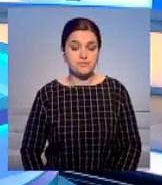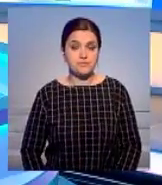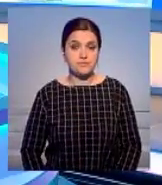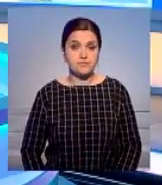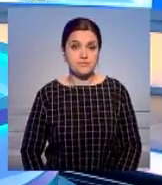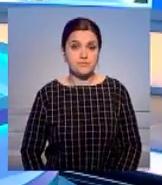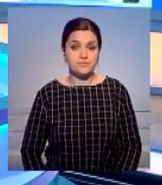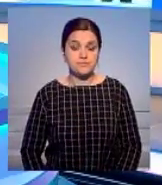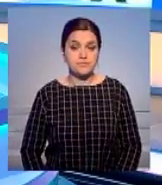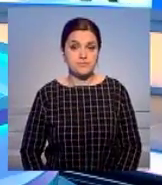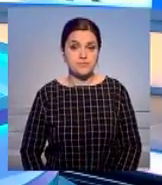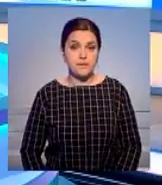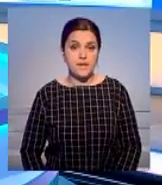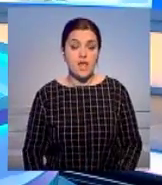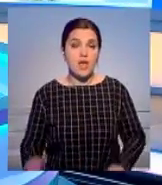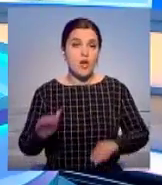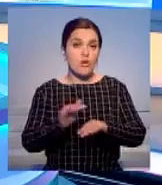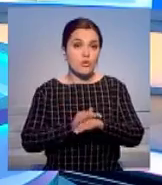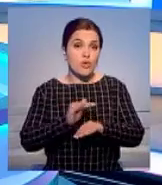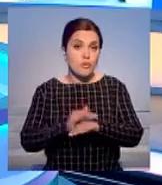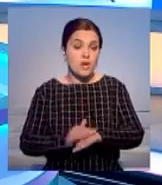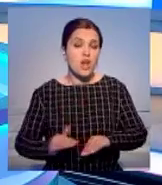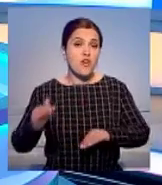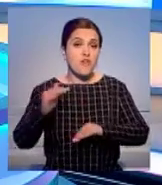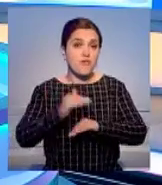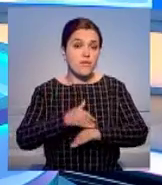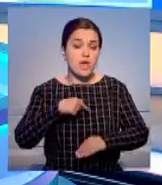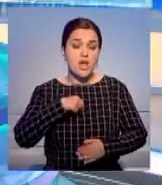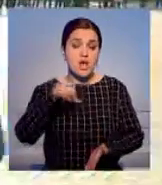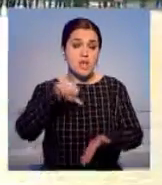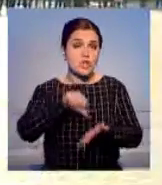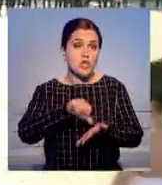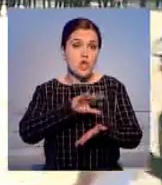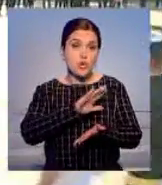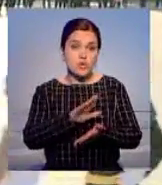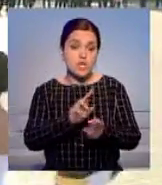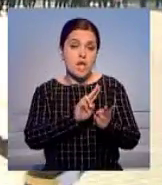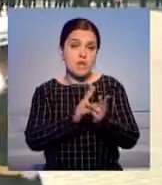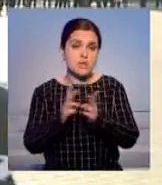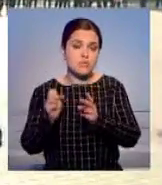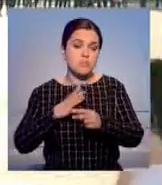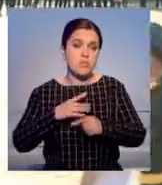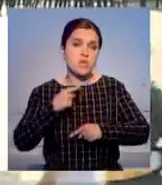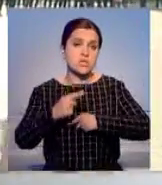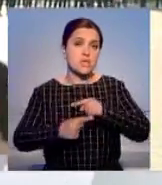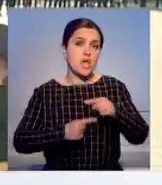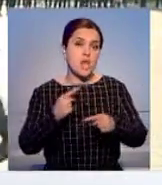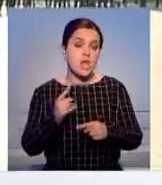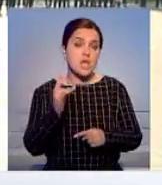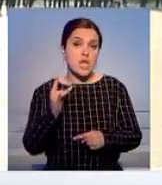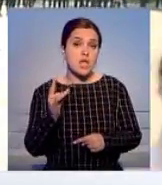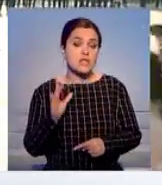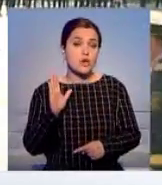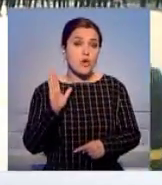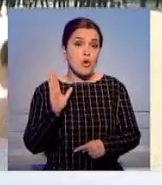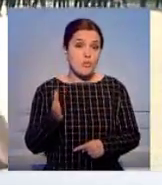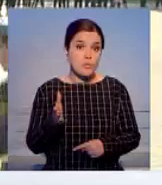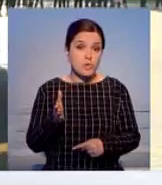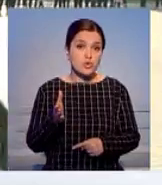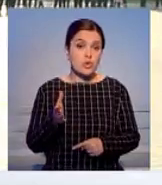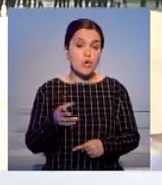Добрый вечер, Лаура. Нет, я, к сожалению, в этом году не участвую. Может быть, в следующий раз. Что